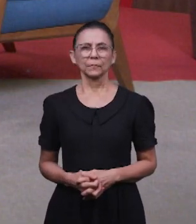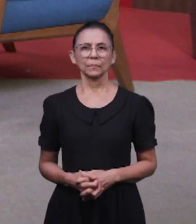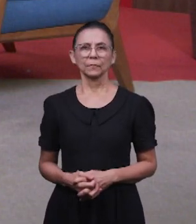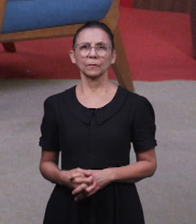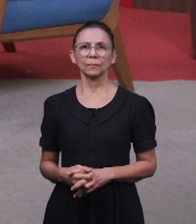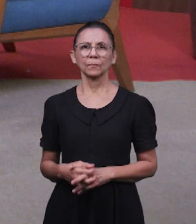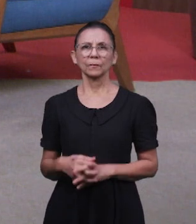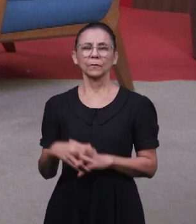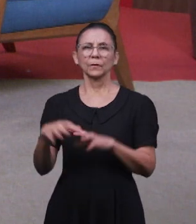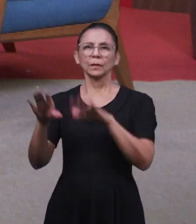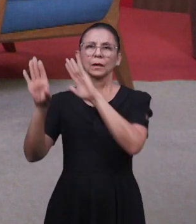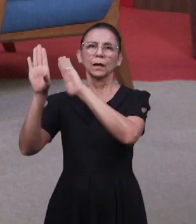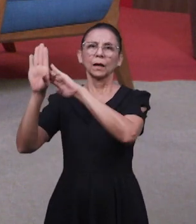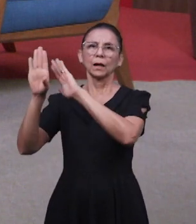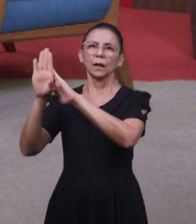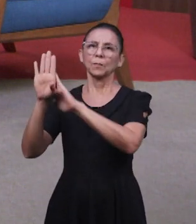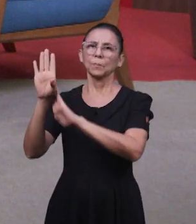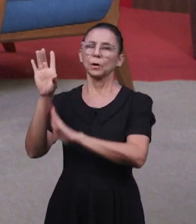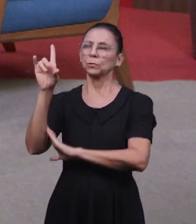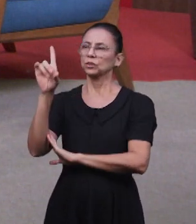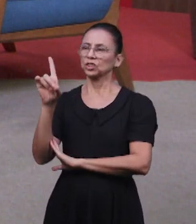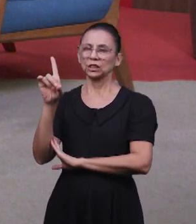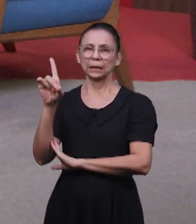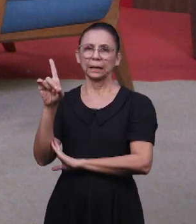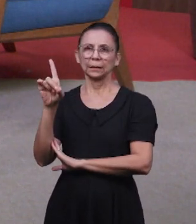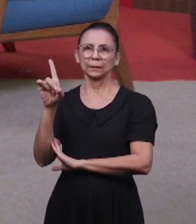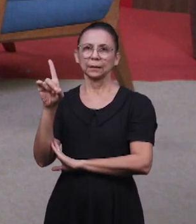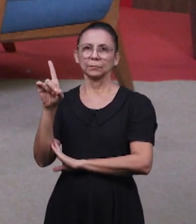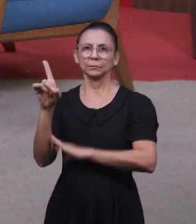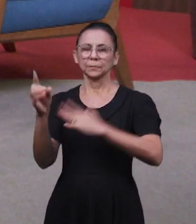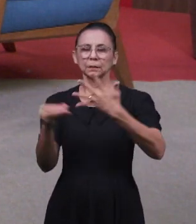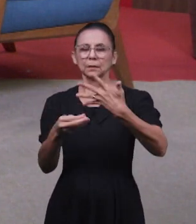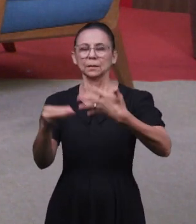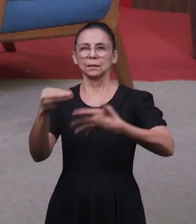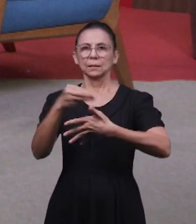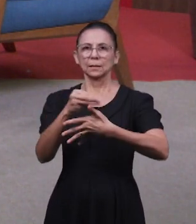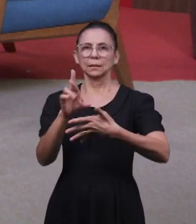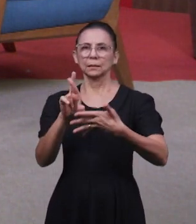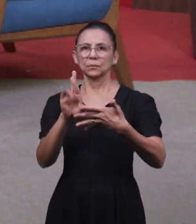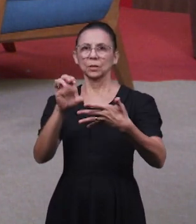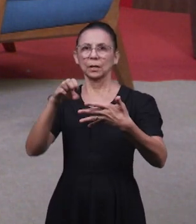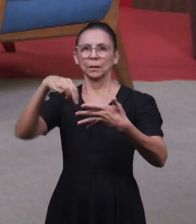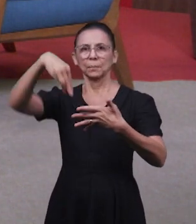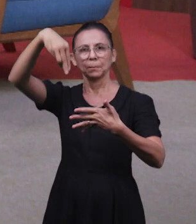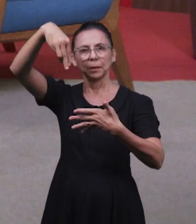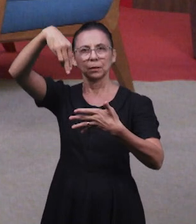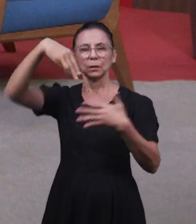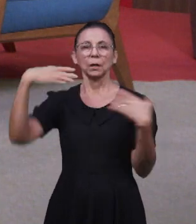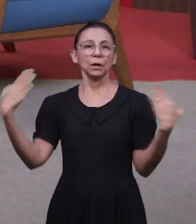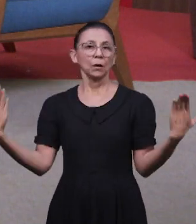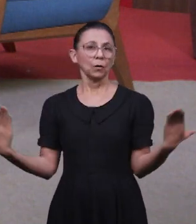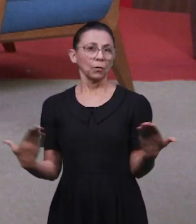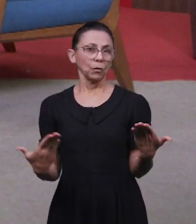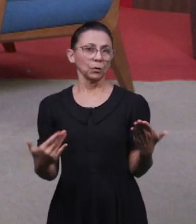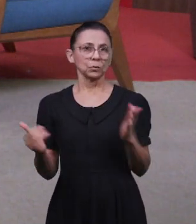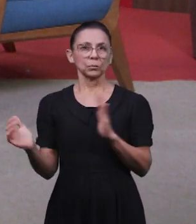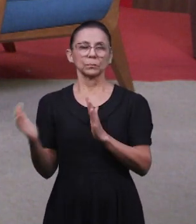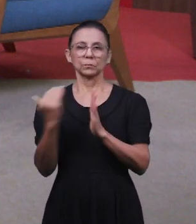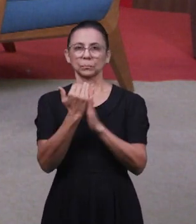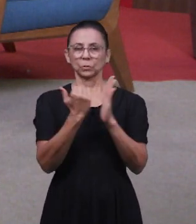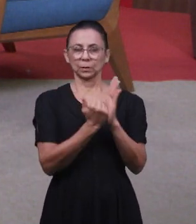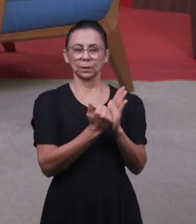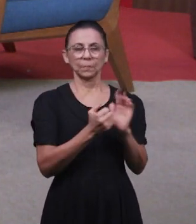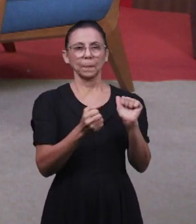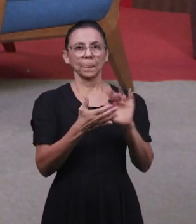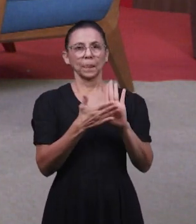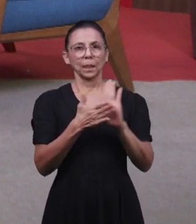L'utilisation de la main droite pour exécuter la gamme de Ré majeur, vous avez déjà appris avec la sœur Laïs. Aujourd'hui, dans la partie